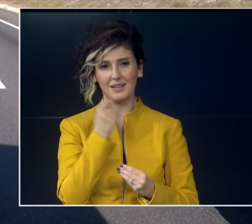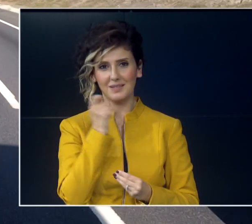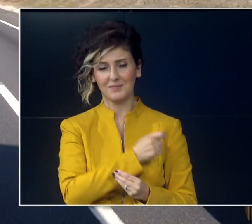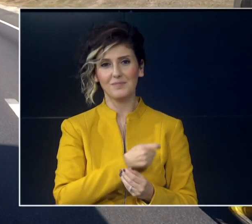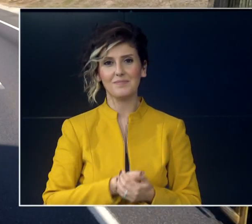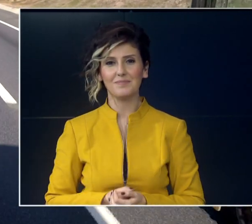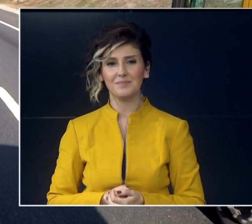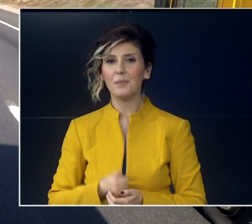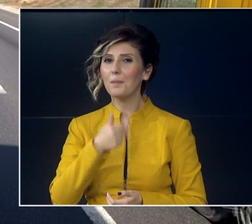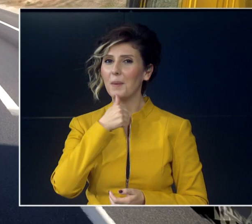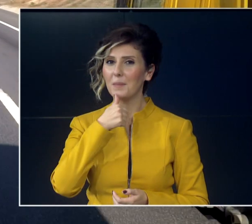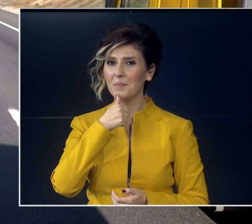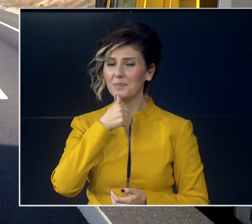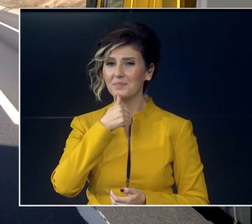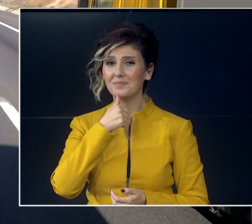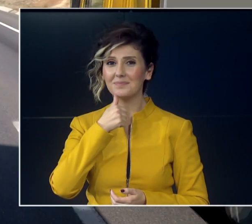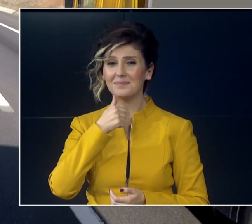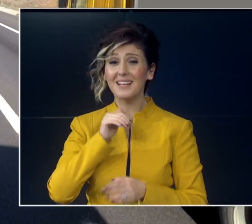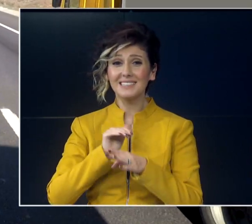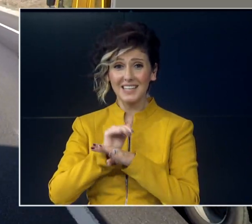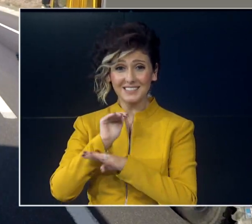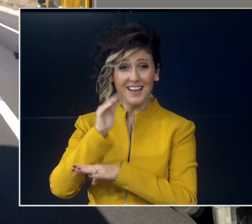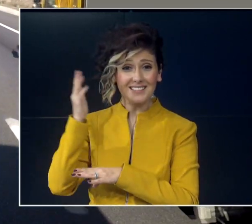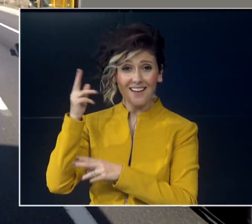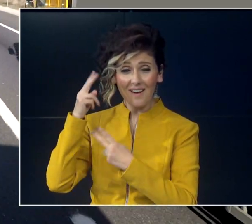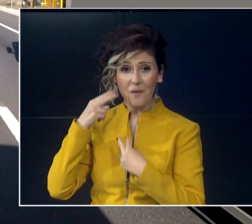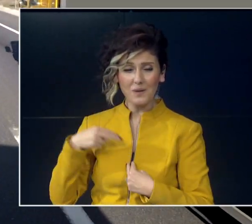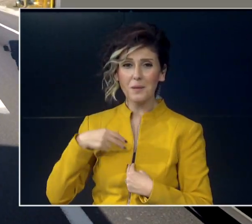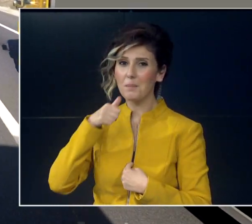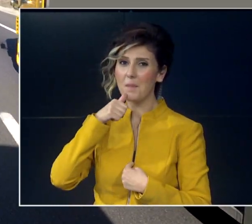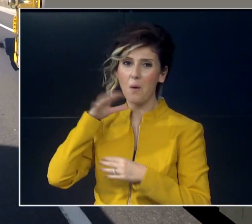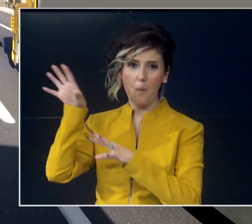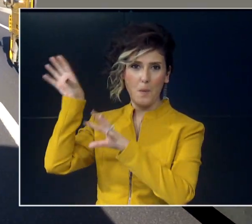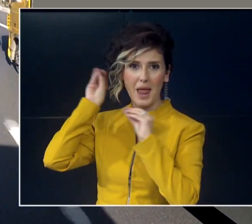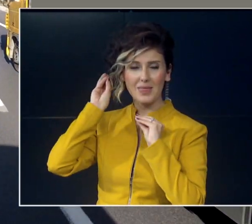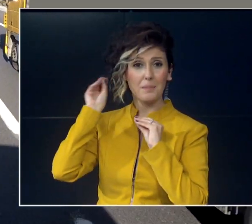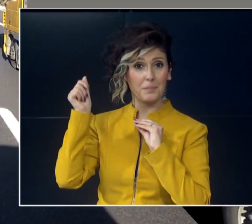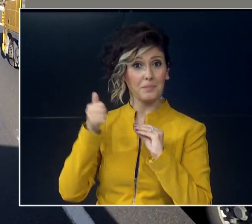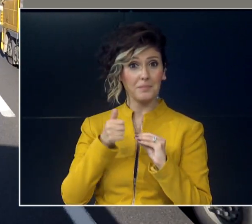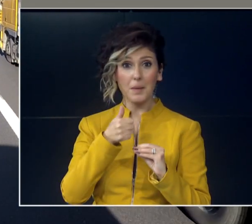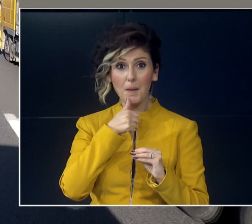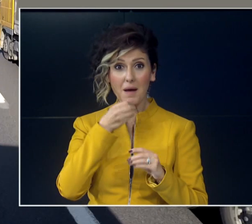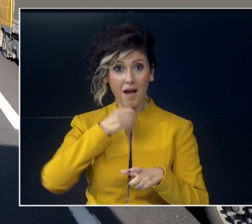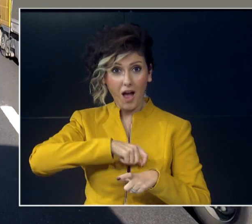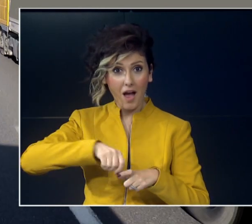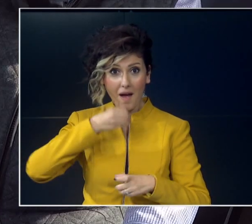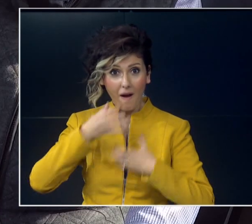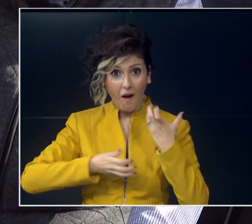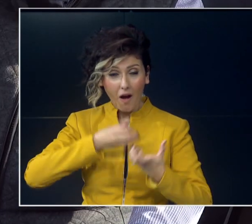Ya orada babam sağ olsun diyorum çünkü babamdan öğrendiğim bir meslek. Öyle mi? Evet. Babanın aşçı mıydı bu?